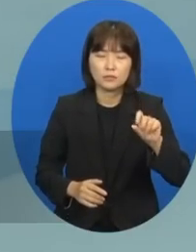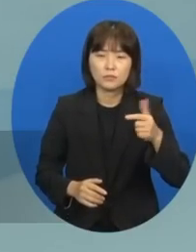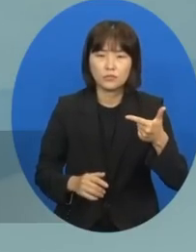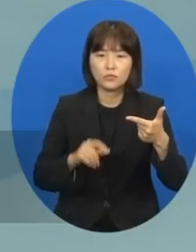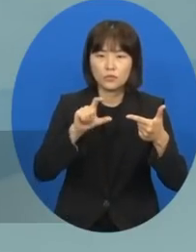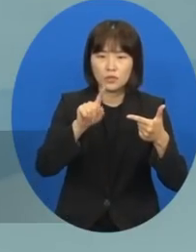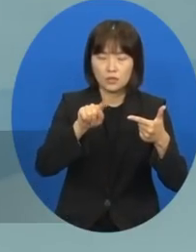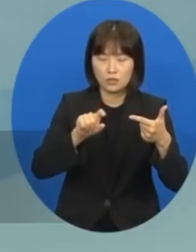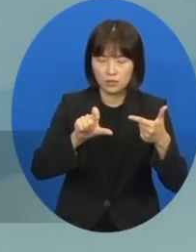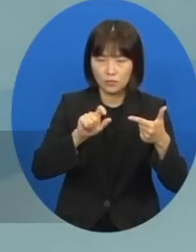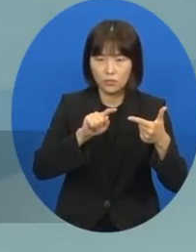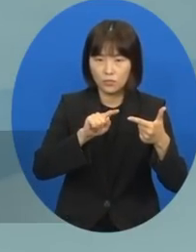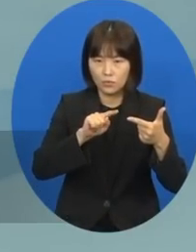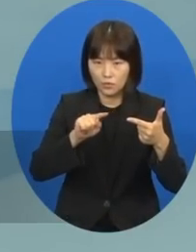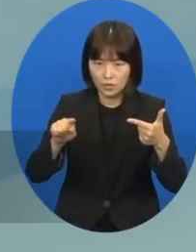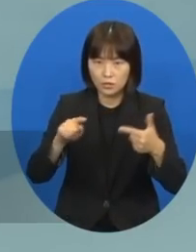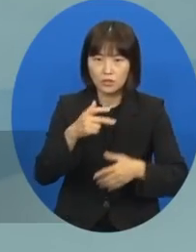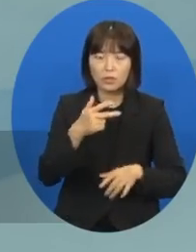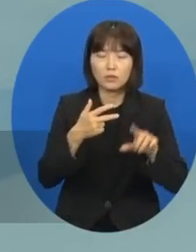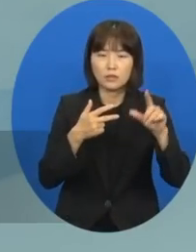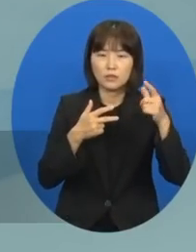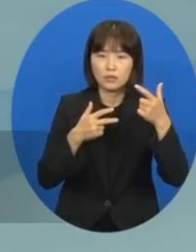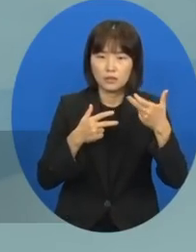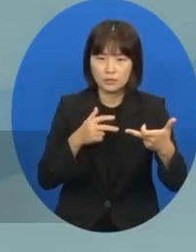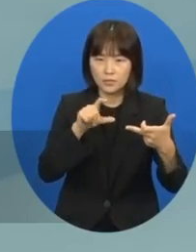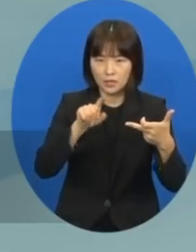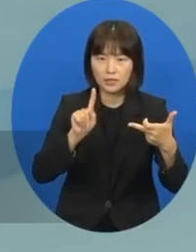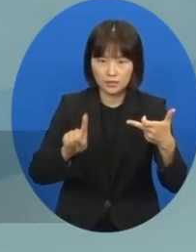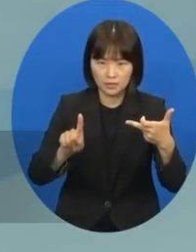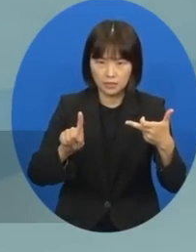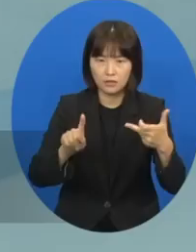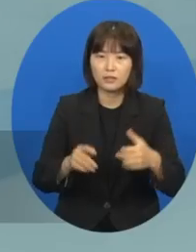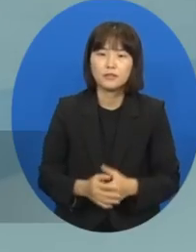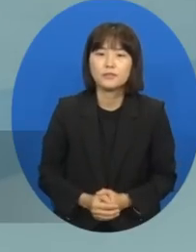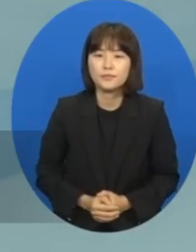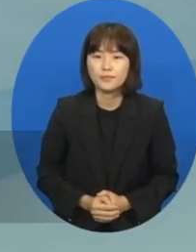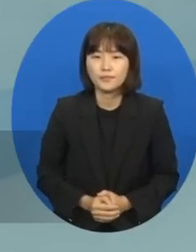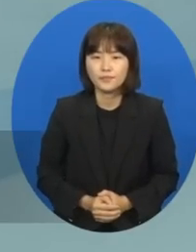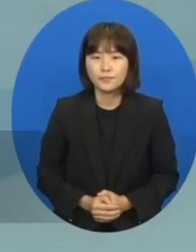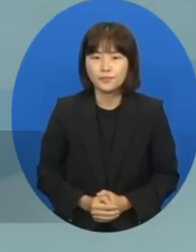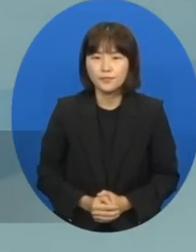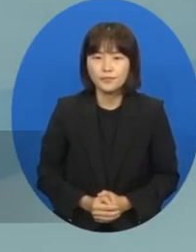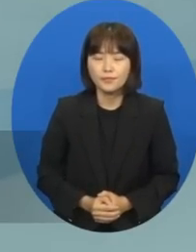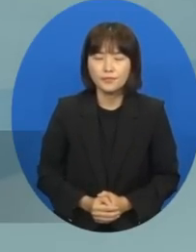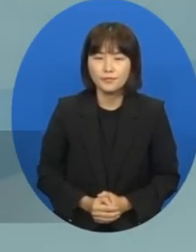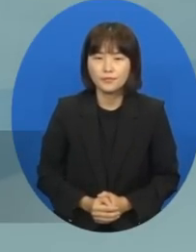15절에서 17장 1절까지의 말씀을 제가 대신 읽도록 하겠습니다.